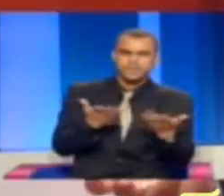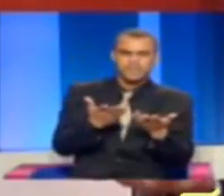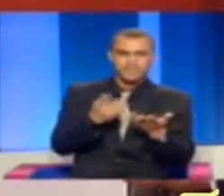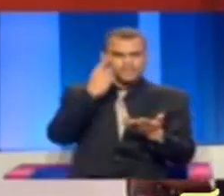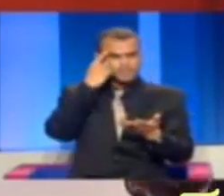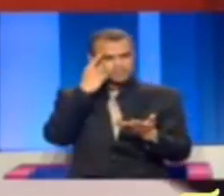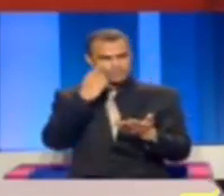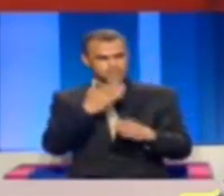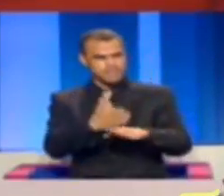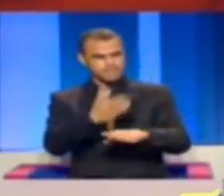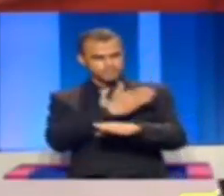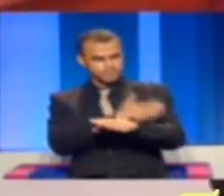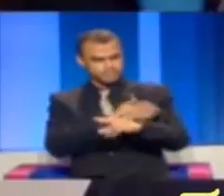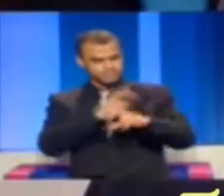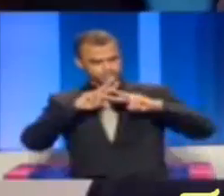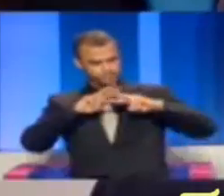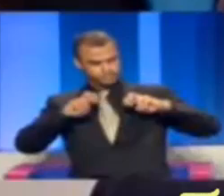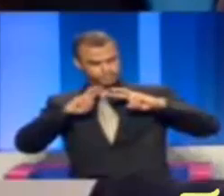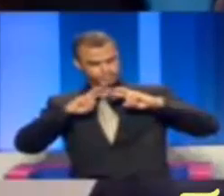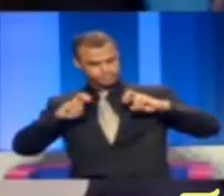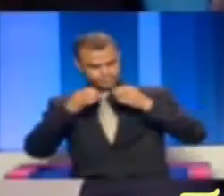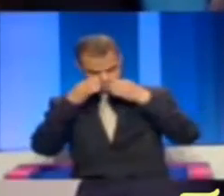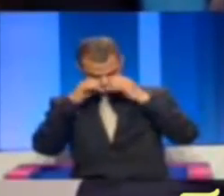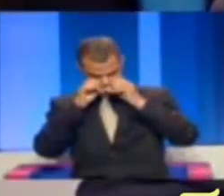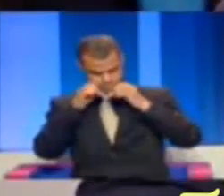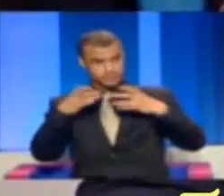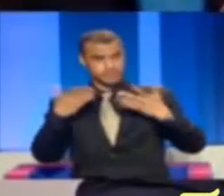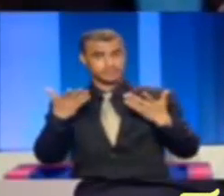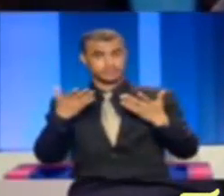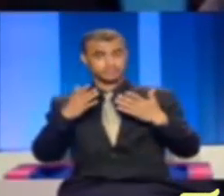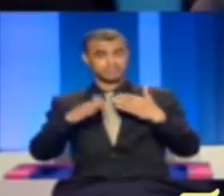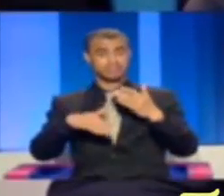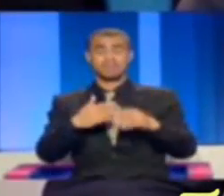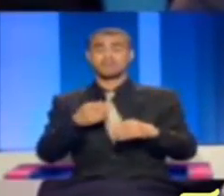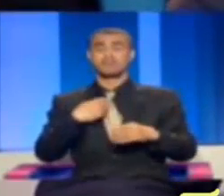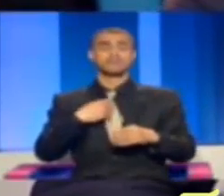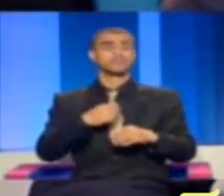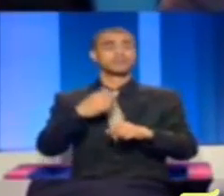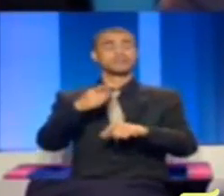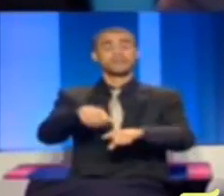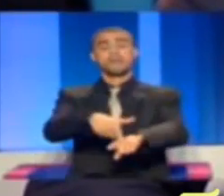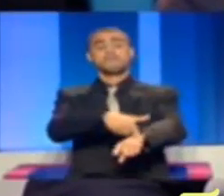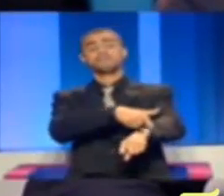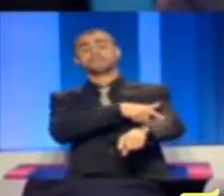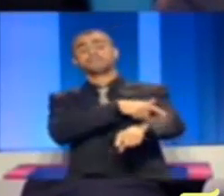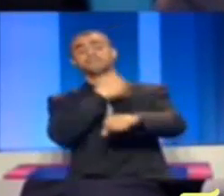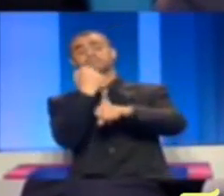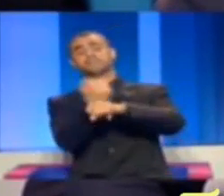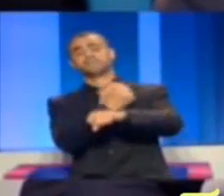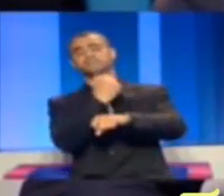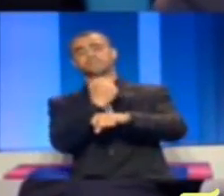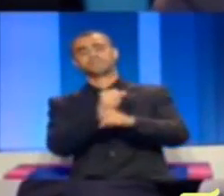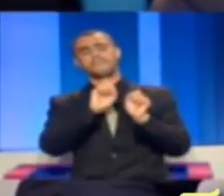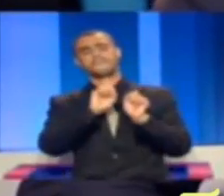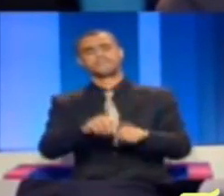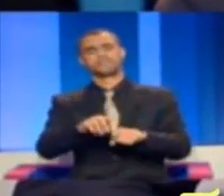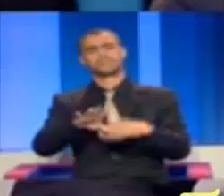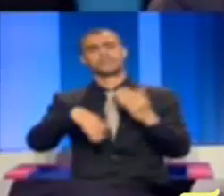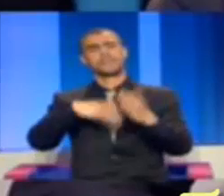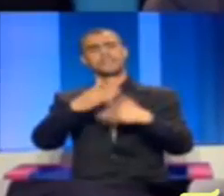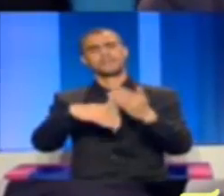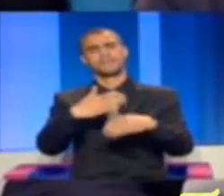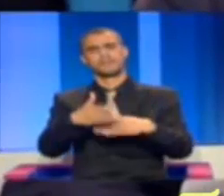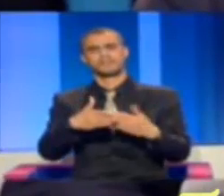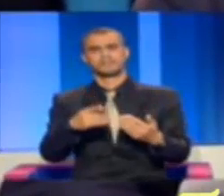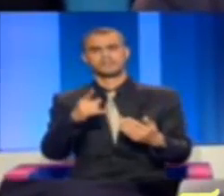عند الطفل، لان كيتاخر غالبا التشخيص ديالو حتى كيوصل الطفل لسن الكلام. نبدا بمساله التشخيص عاد